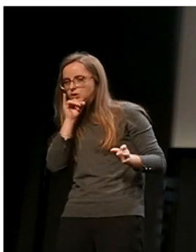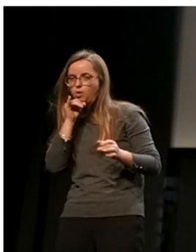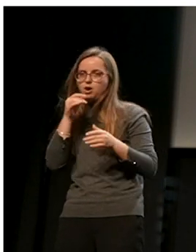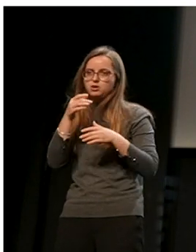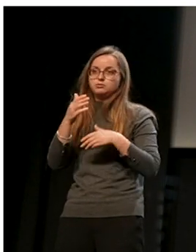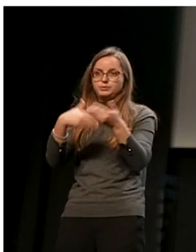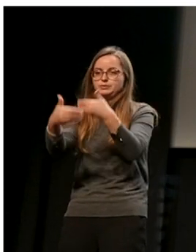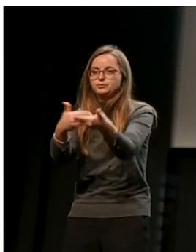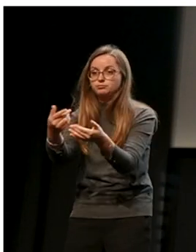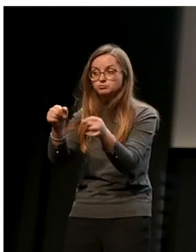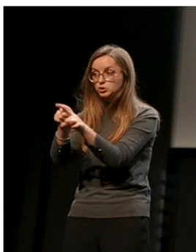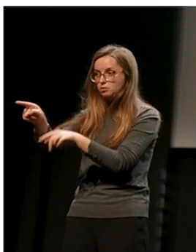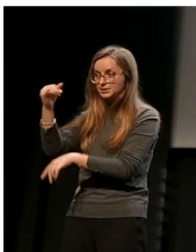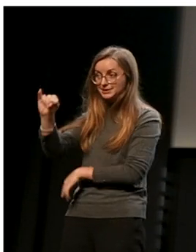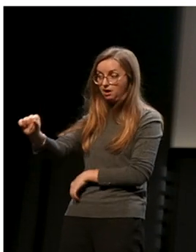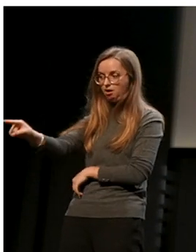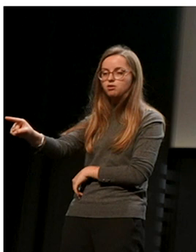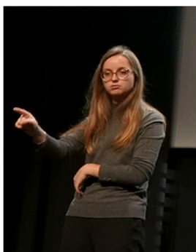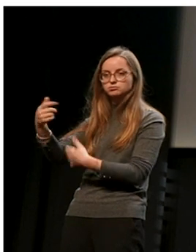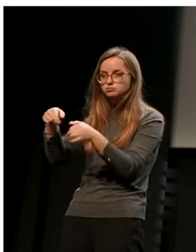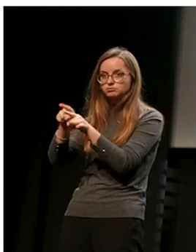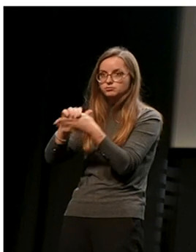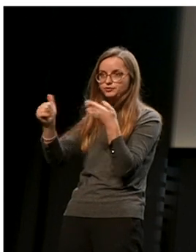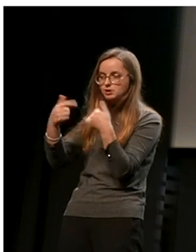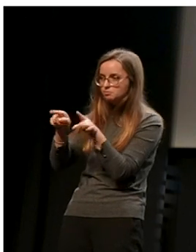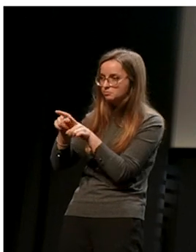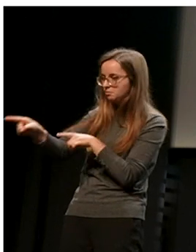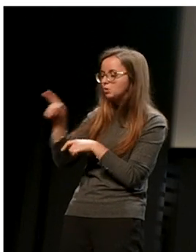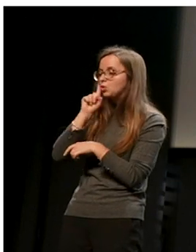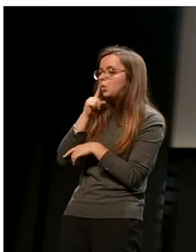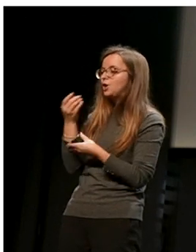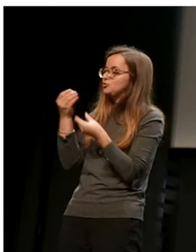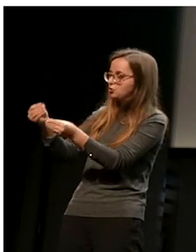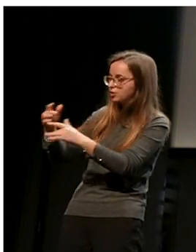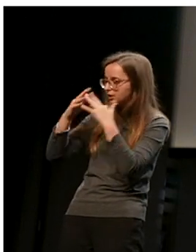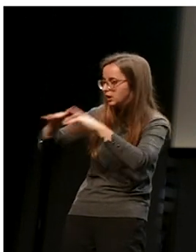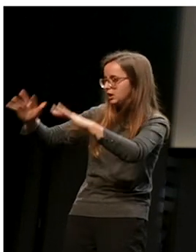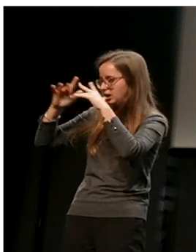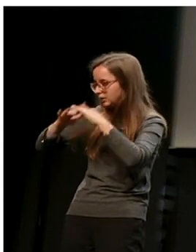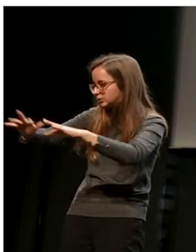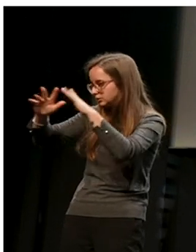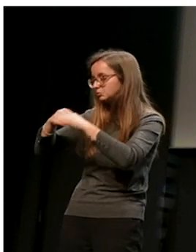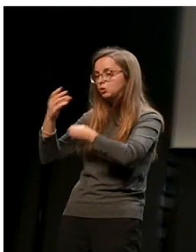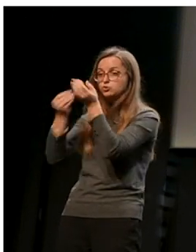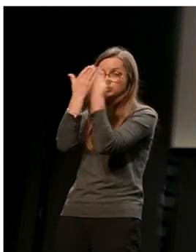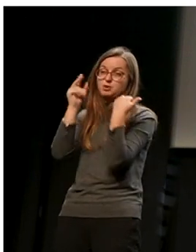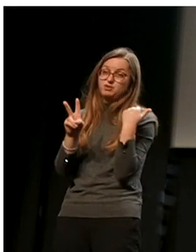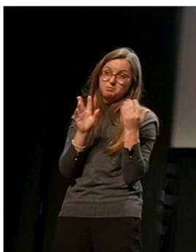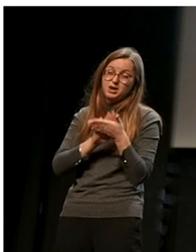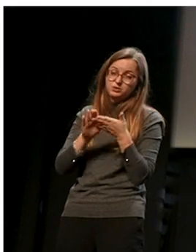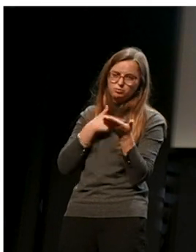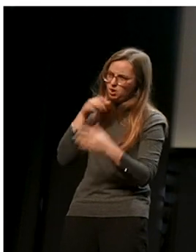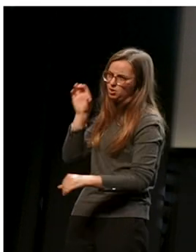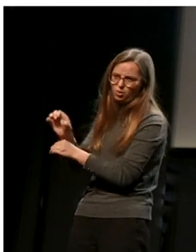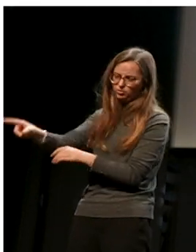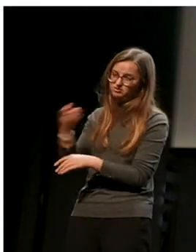dans l'IA, puisqu'on va affiner son prompt, son inspiration, son machin, je ne sais pas quoi. Désolé, je suis un peu contre, donc je